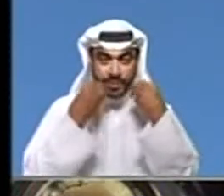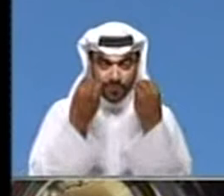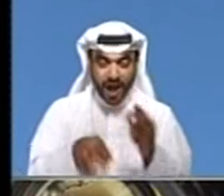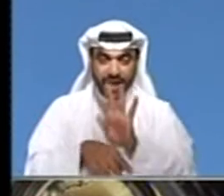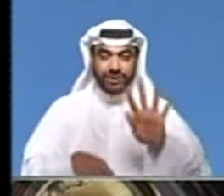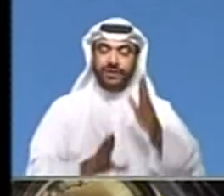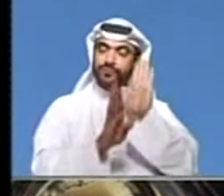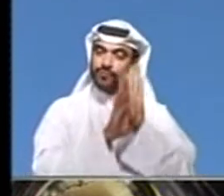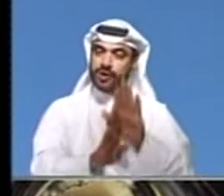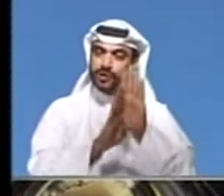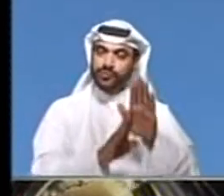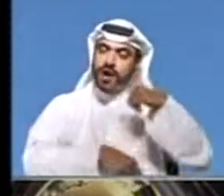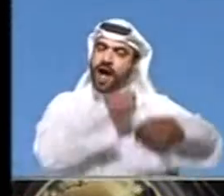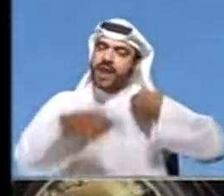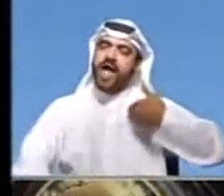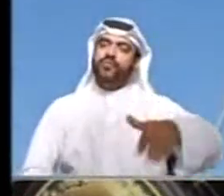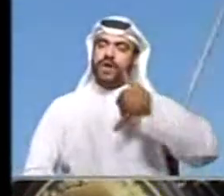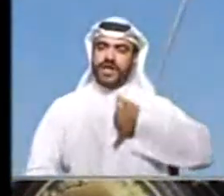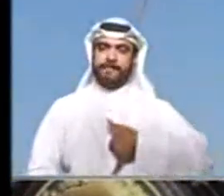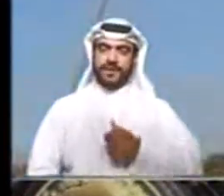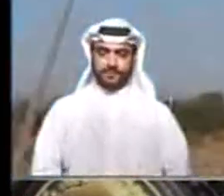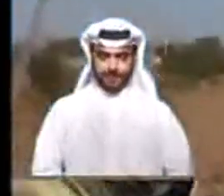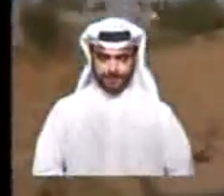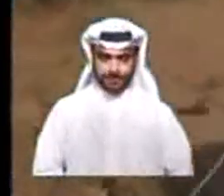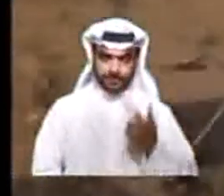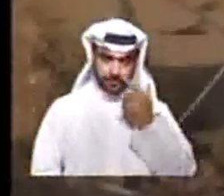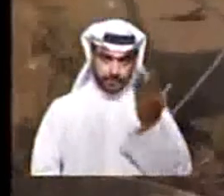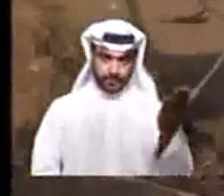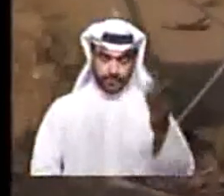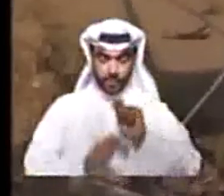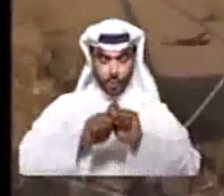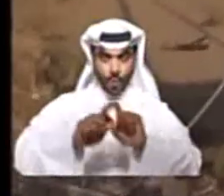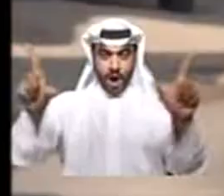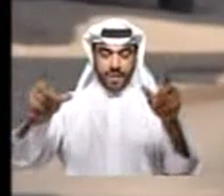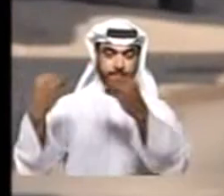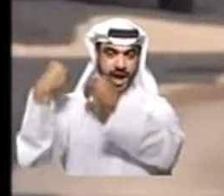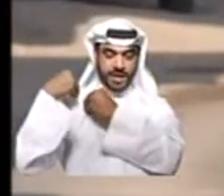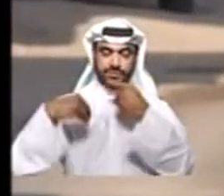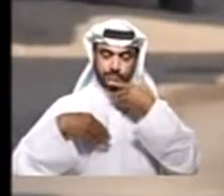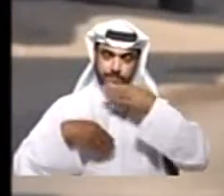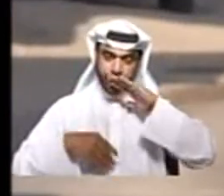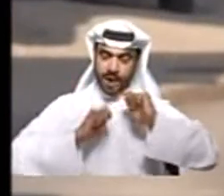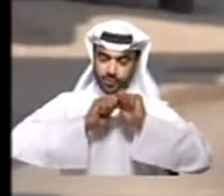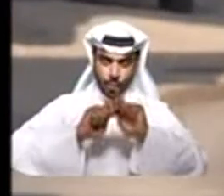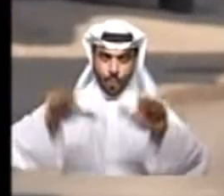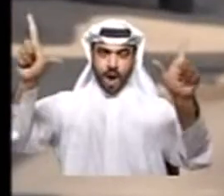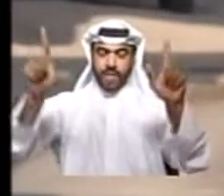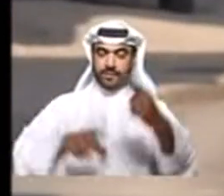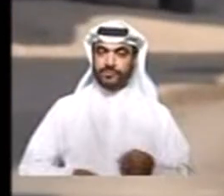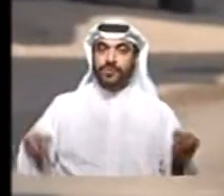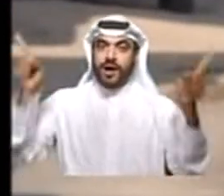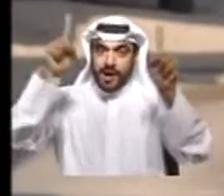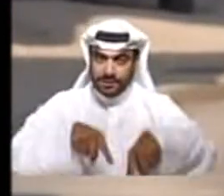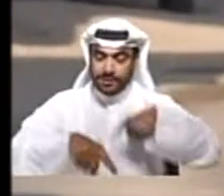للشعب اليمني في كل الظروف. رصيد من العطاءات الإنسانية التي لا تنضب أبدا، وهي